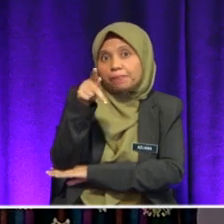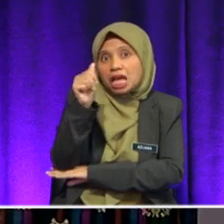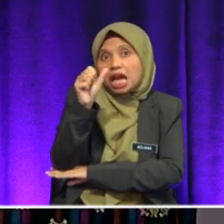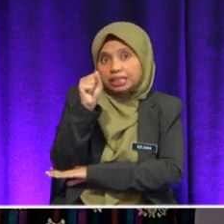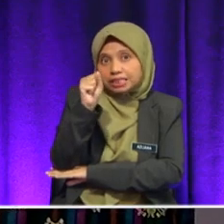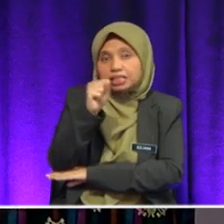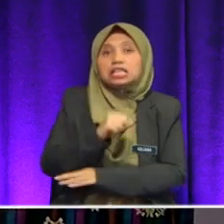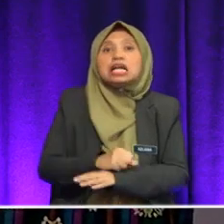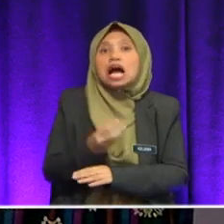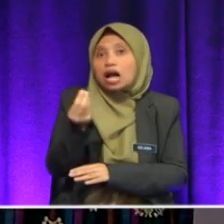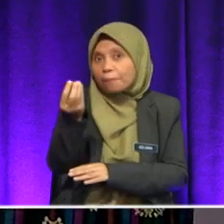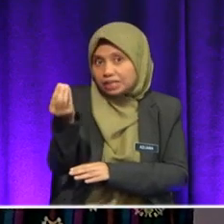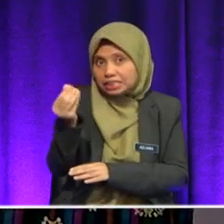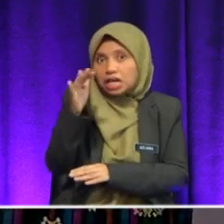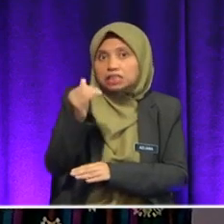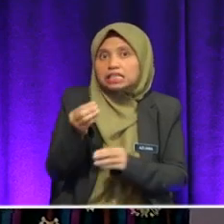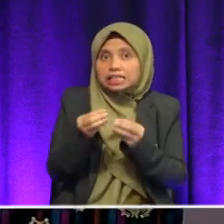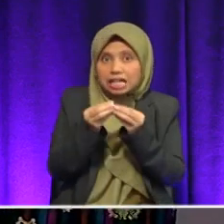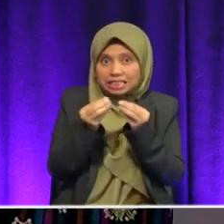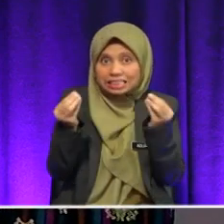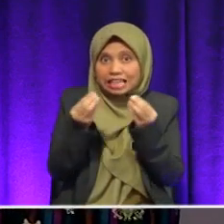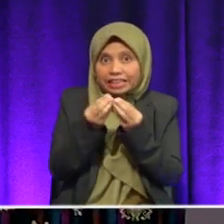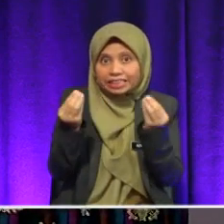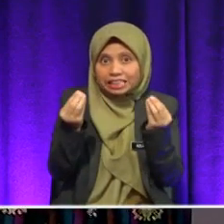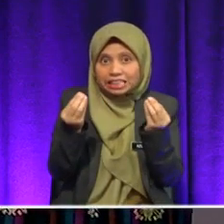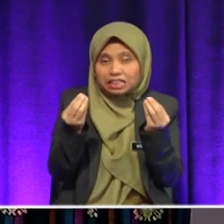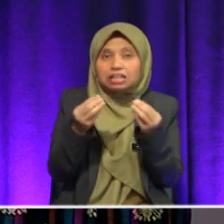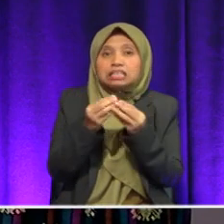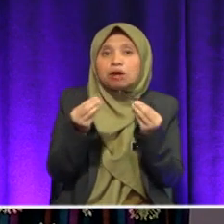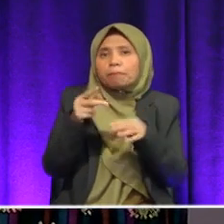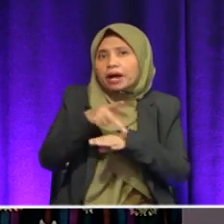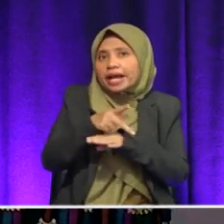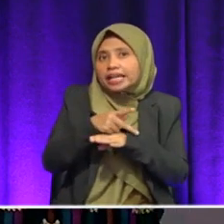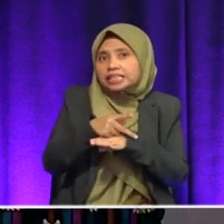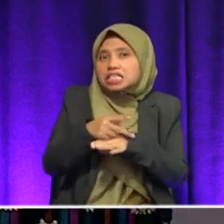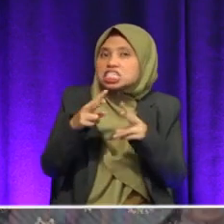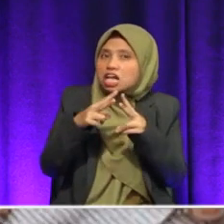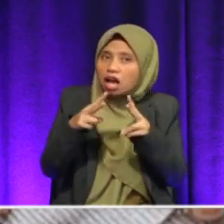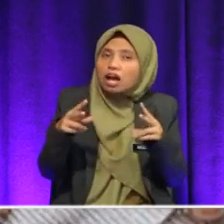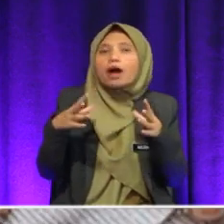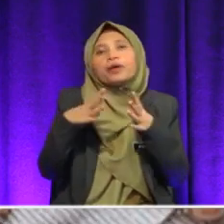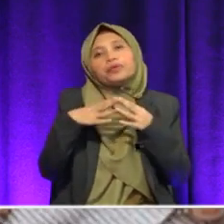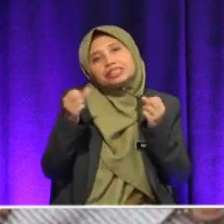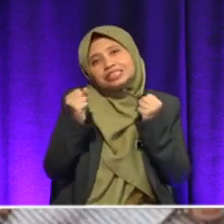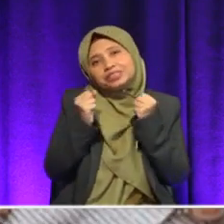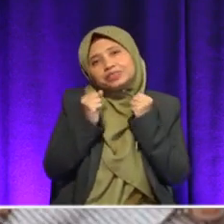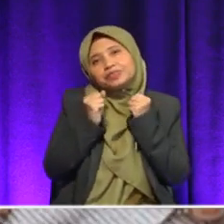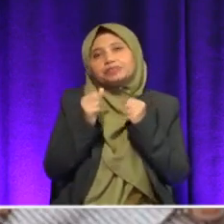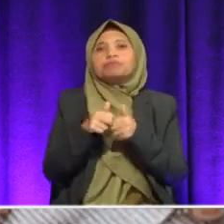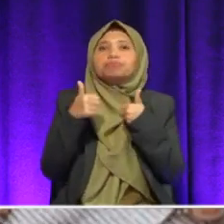sebabkan dia adalah semudah jadi jadi pemakaiannya sangat-sangat selesai dan